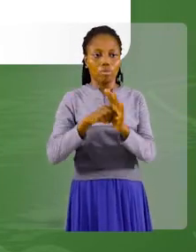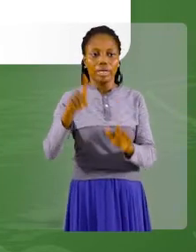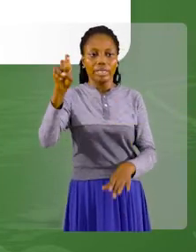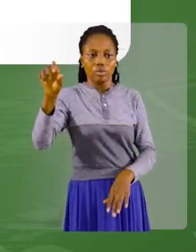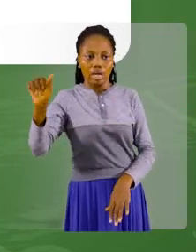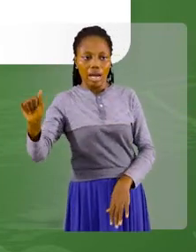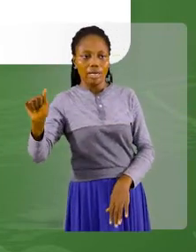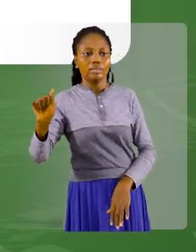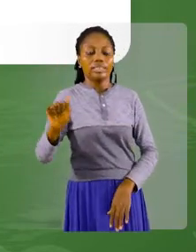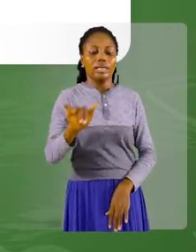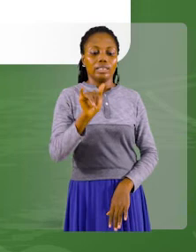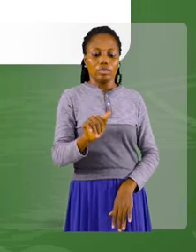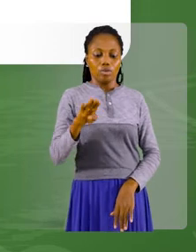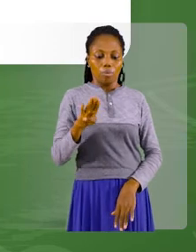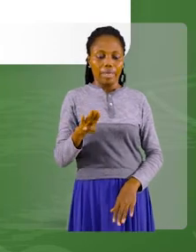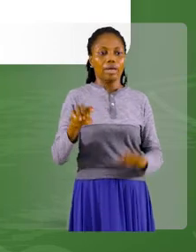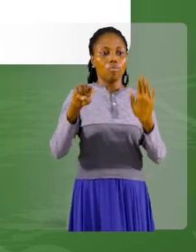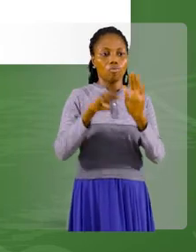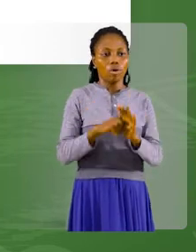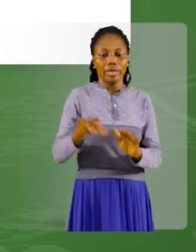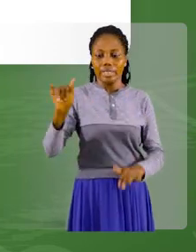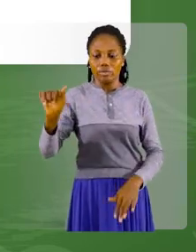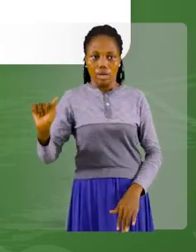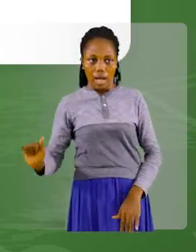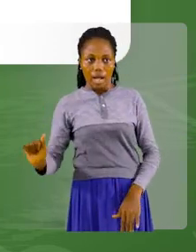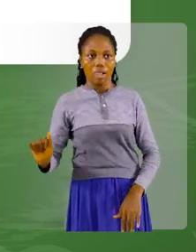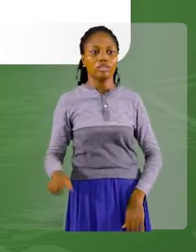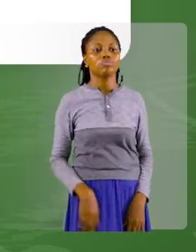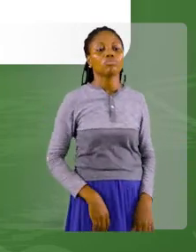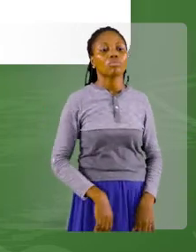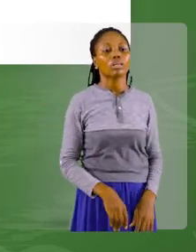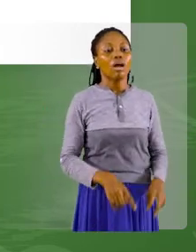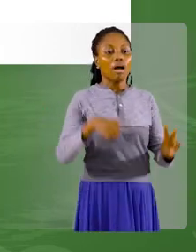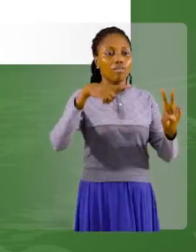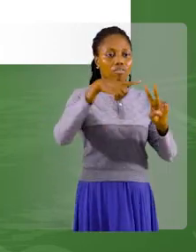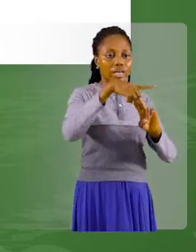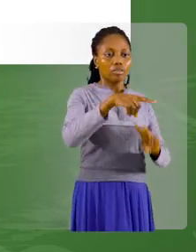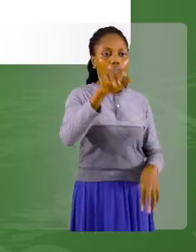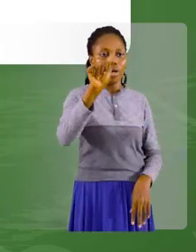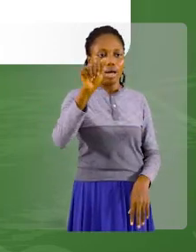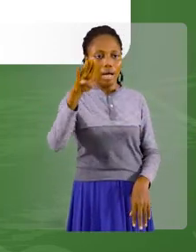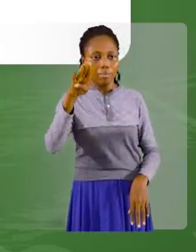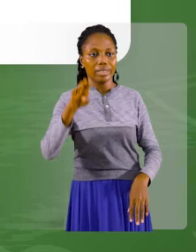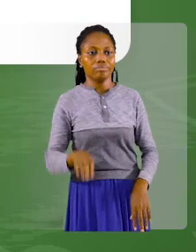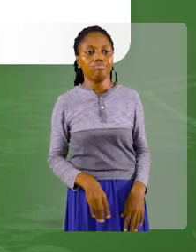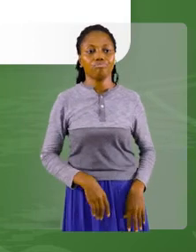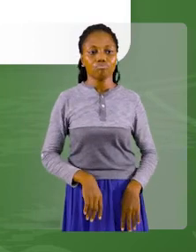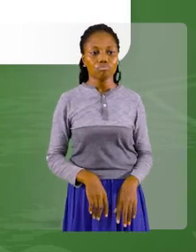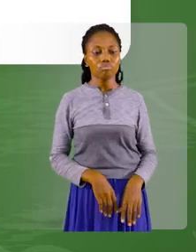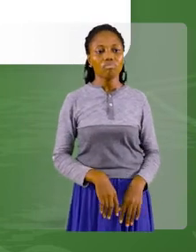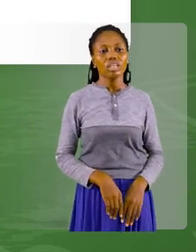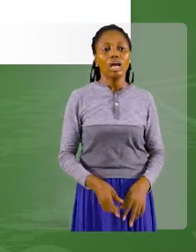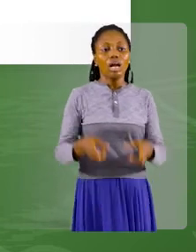x de A, y de B moins y de A. En remplaçant par les